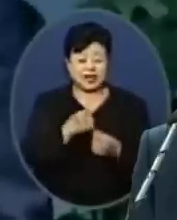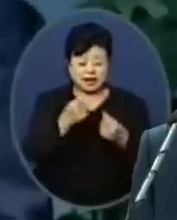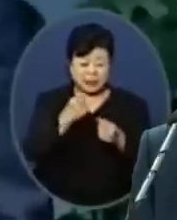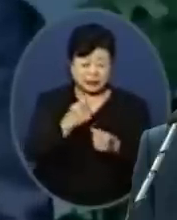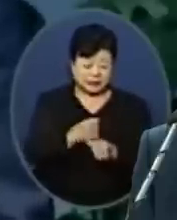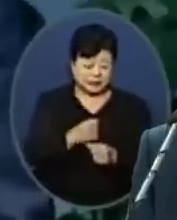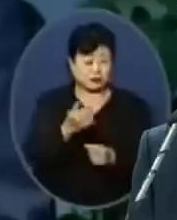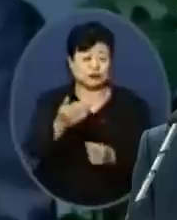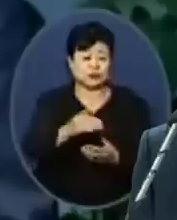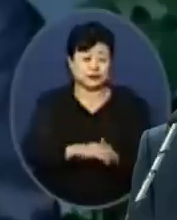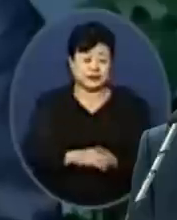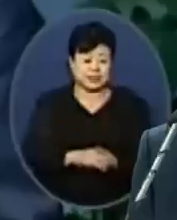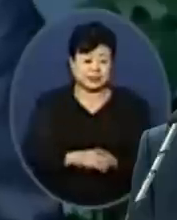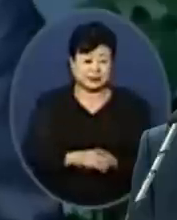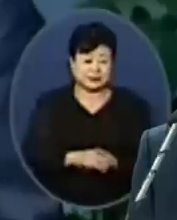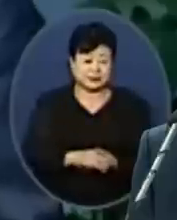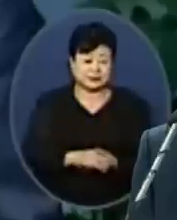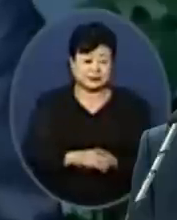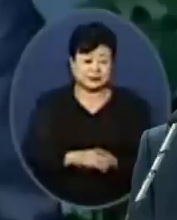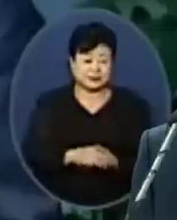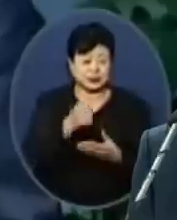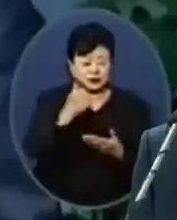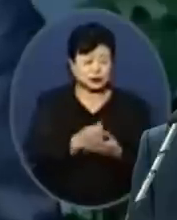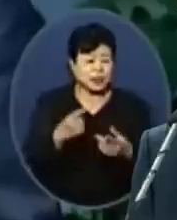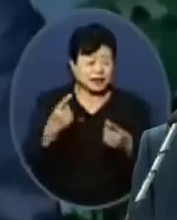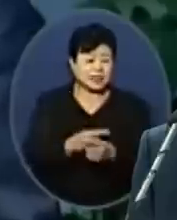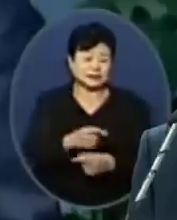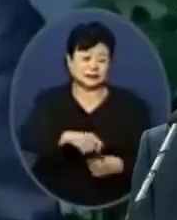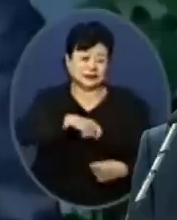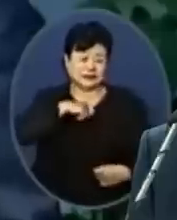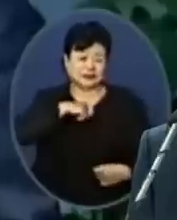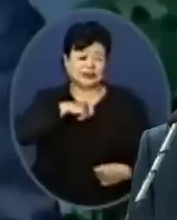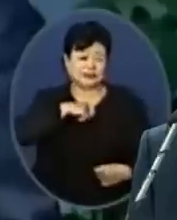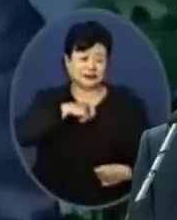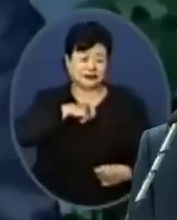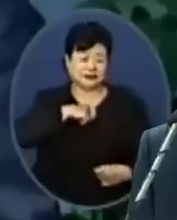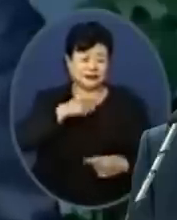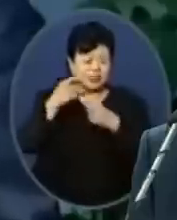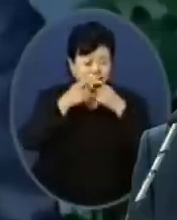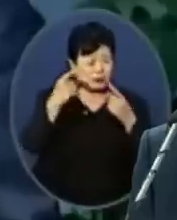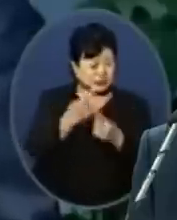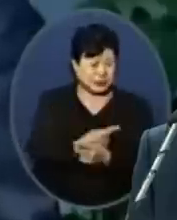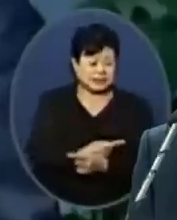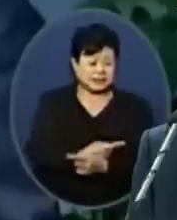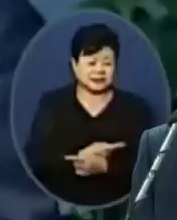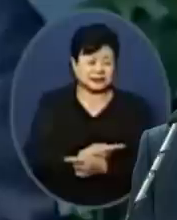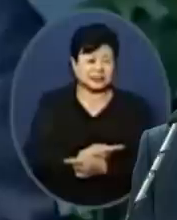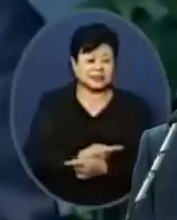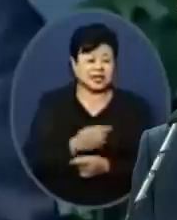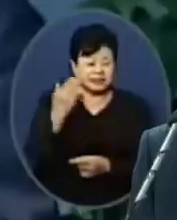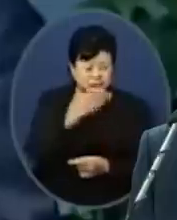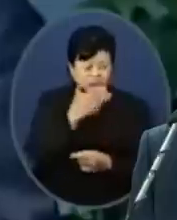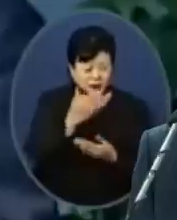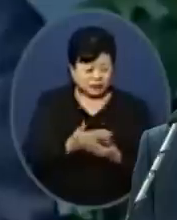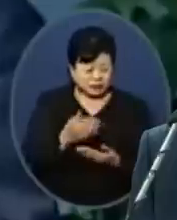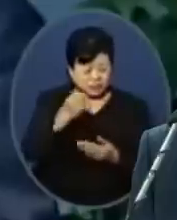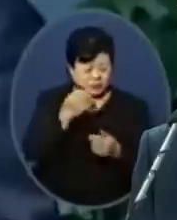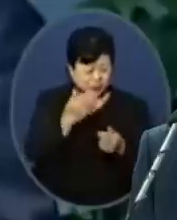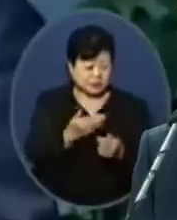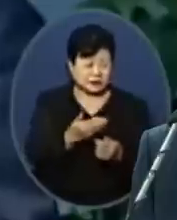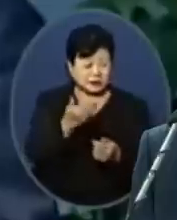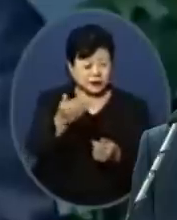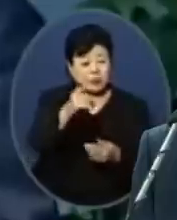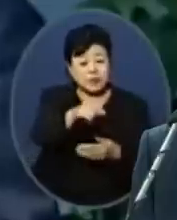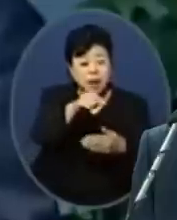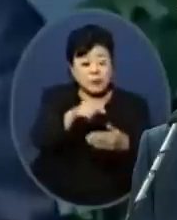강건하게 되어 있습니다. 죄 대신에 의의를 허물 대신에 성결을 얻어 성령께서